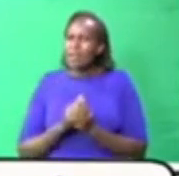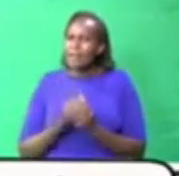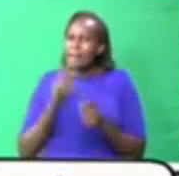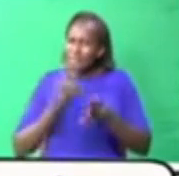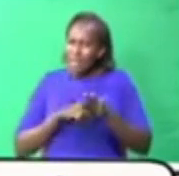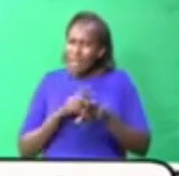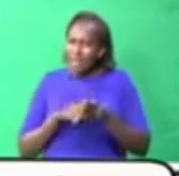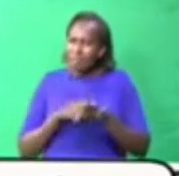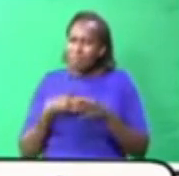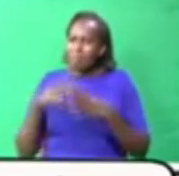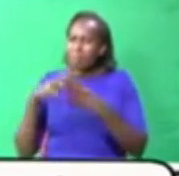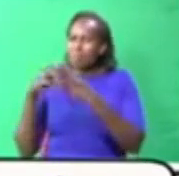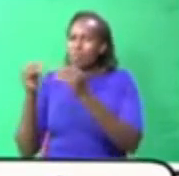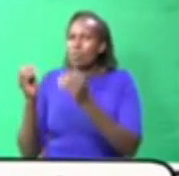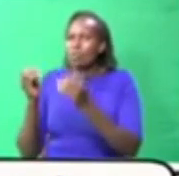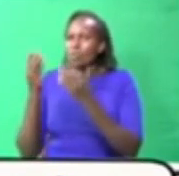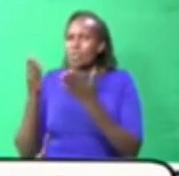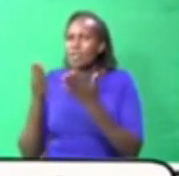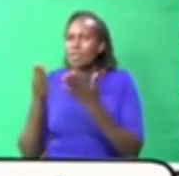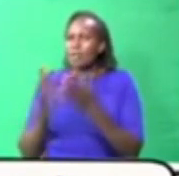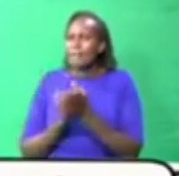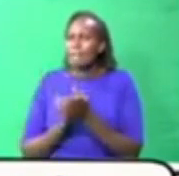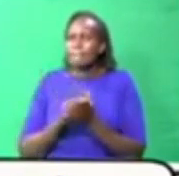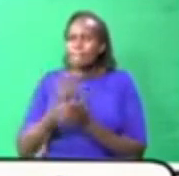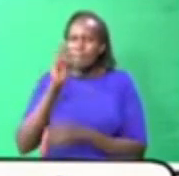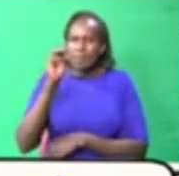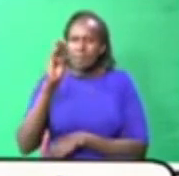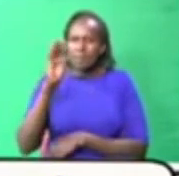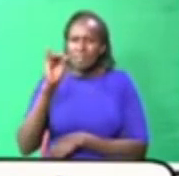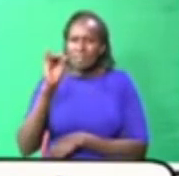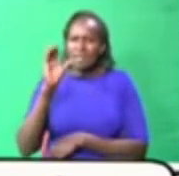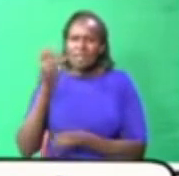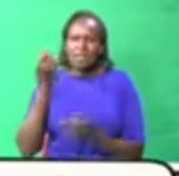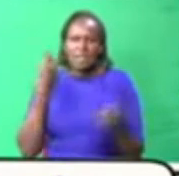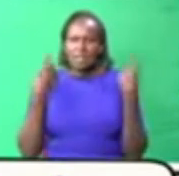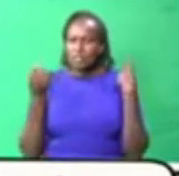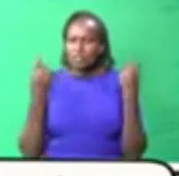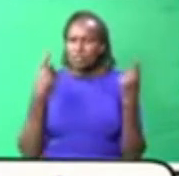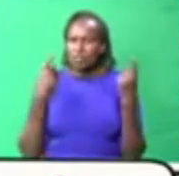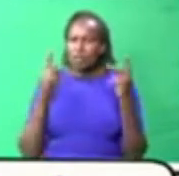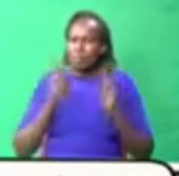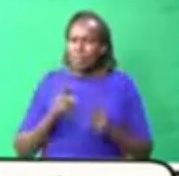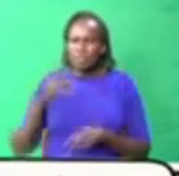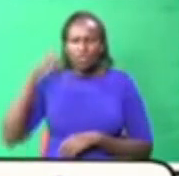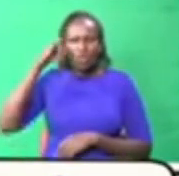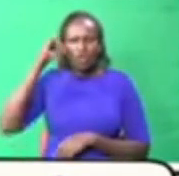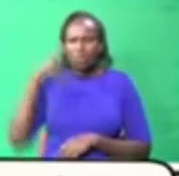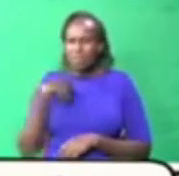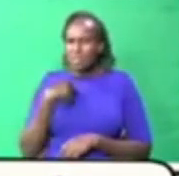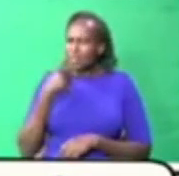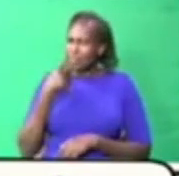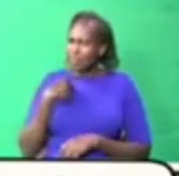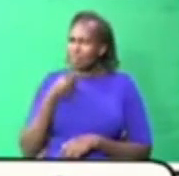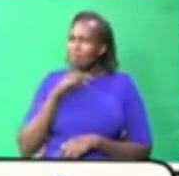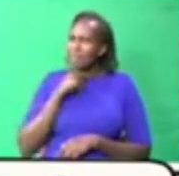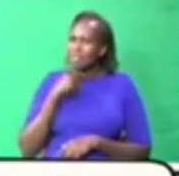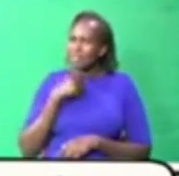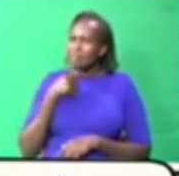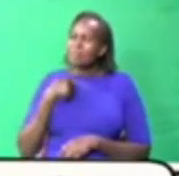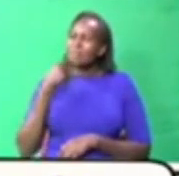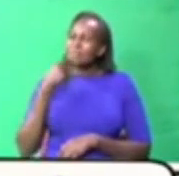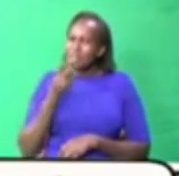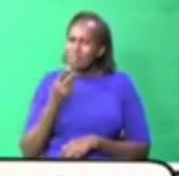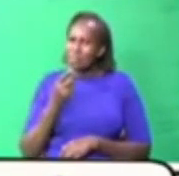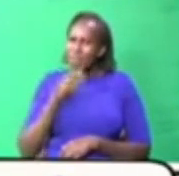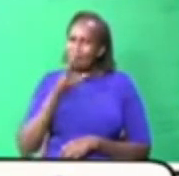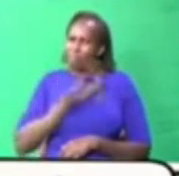niko tumeenda MBCI ya dhiki ya Kericho. Yule mtu akanipigia simu akaniambia, pastor, mimi niambiwa ile profit